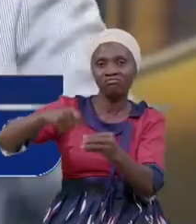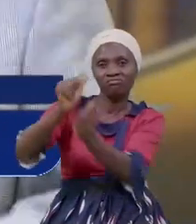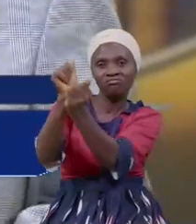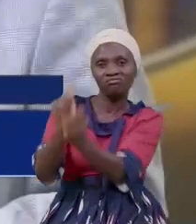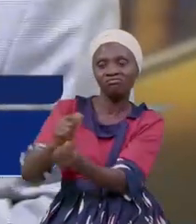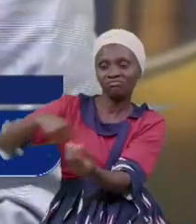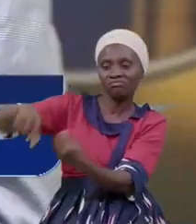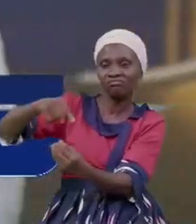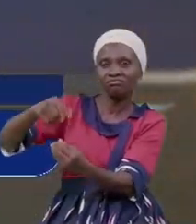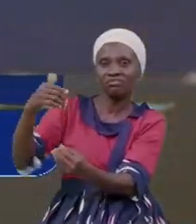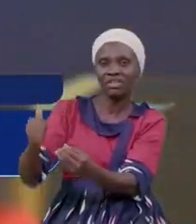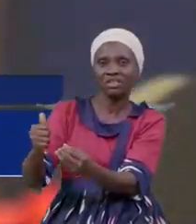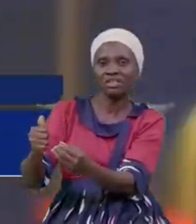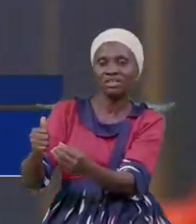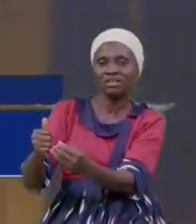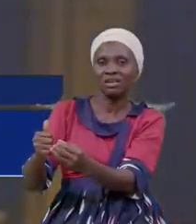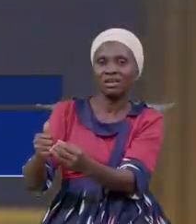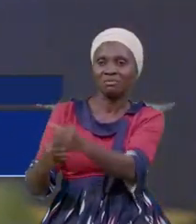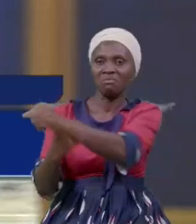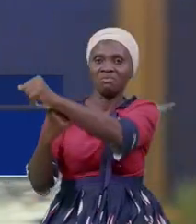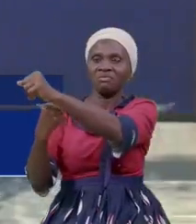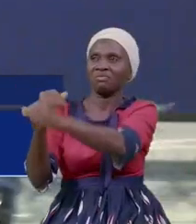poteau personne va t'attacher